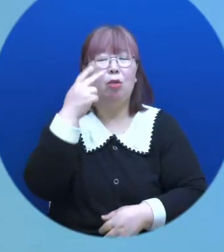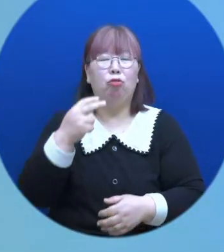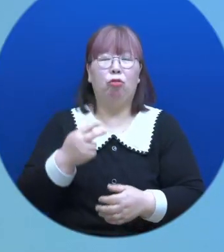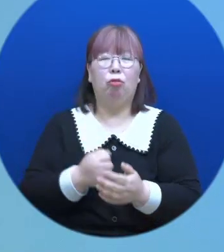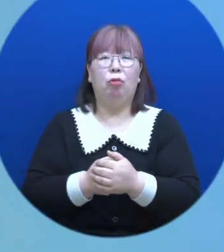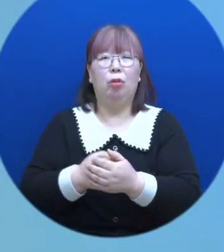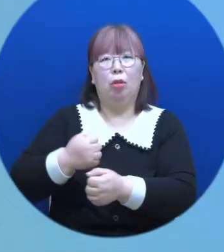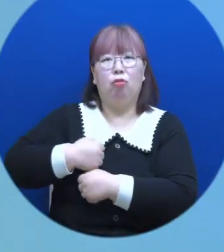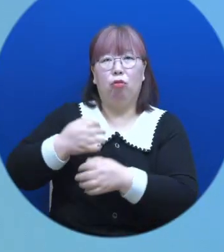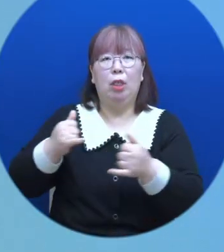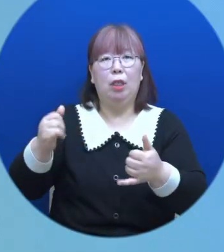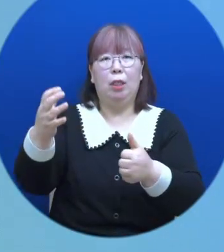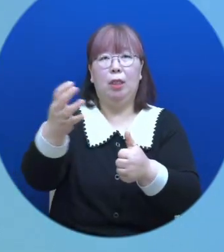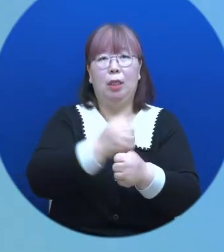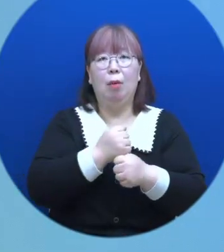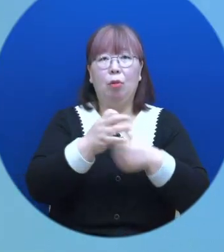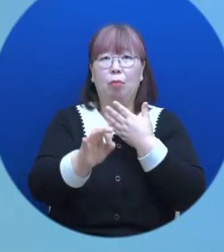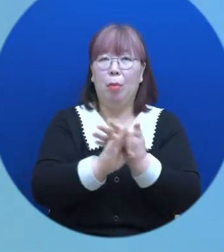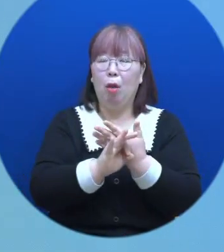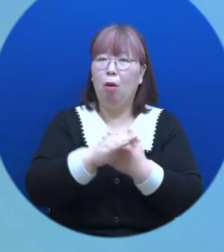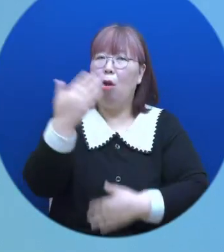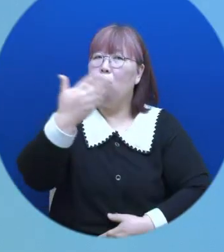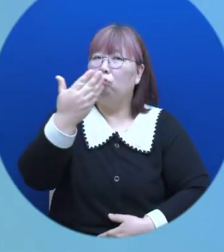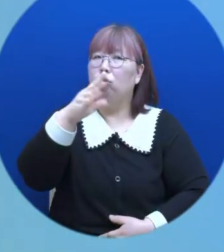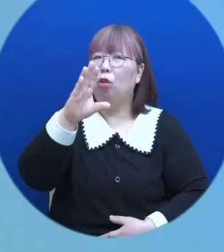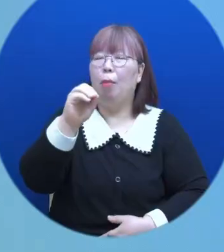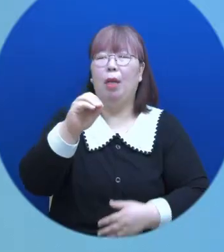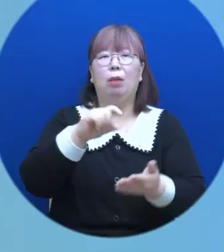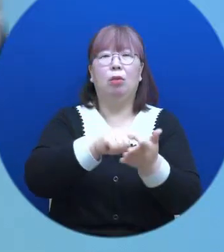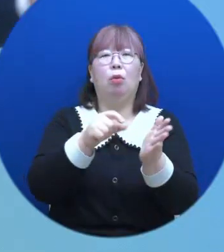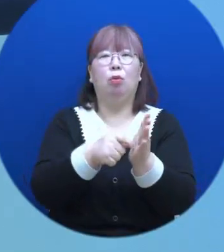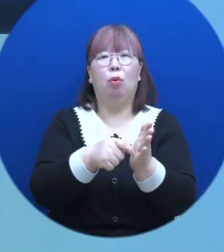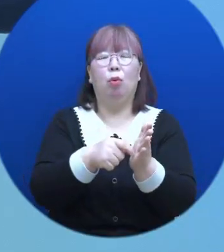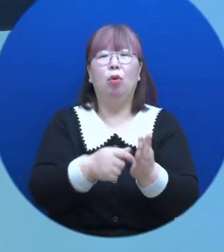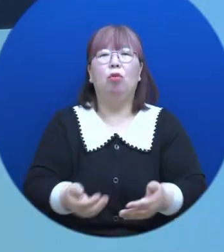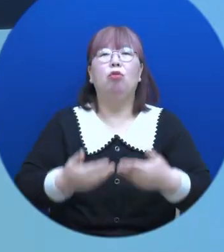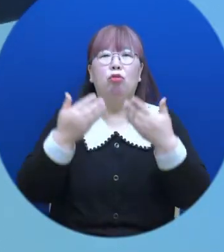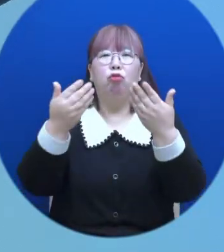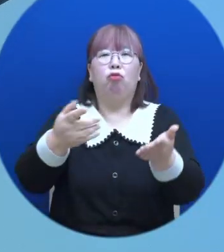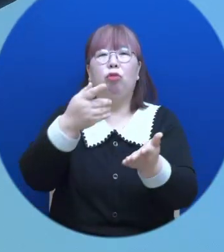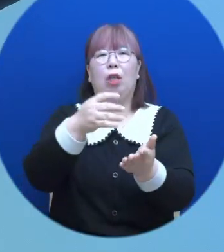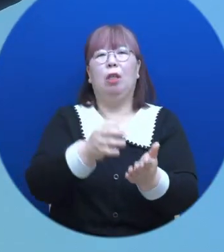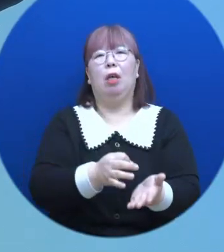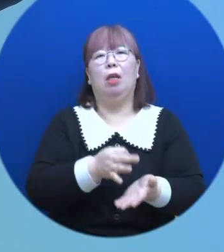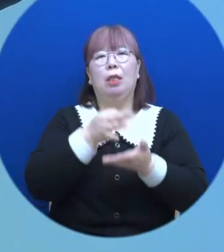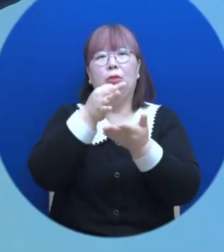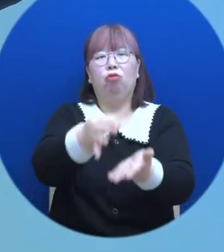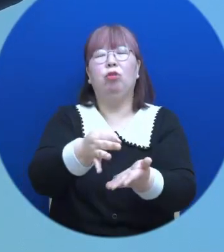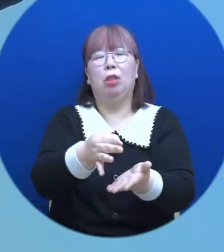제시한 거예요. 6만 불이면 9천만 원 되는데 이란에서는 어마어마한 금액입니다.